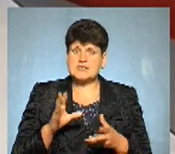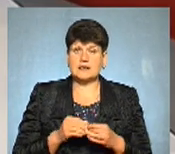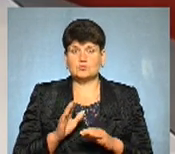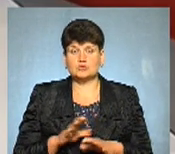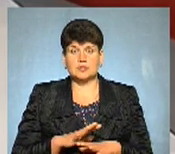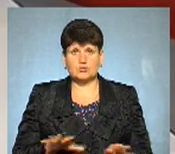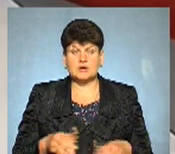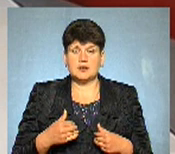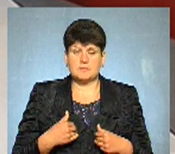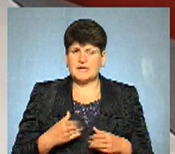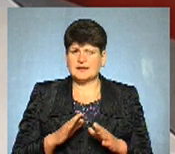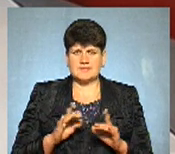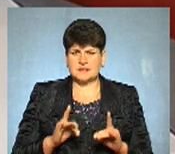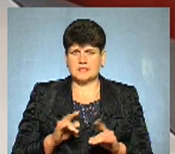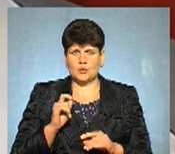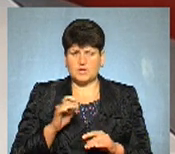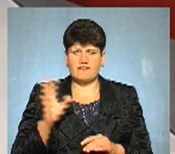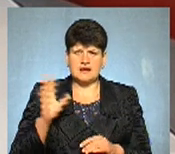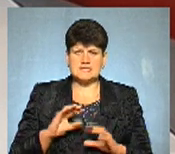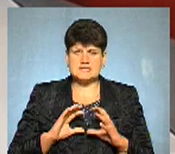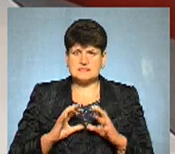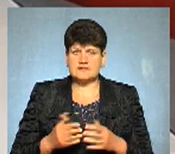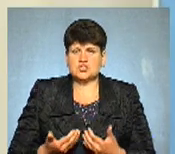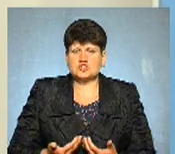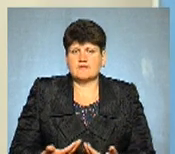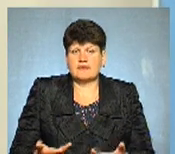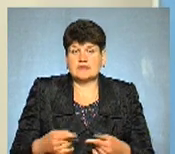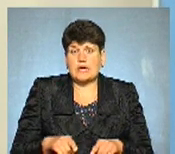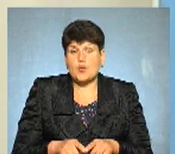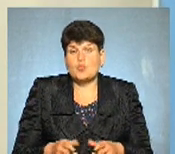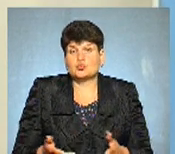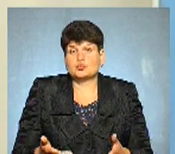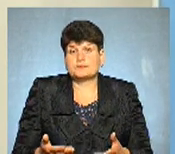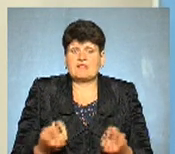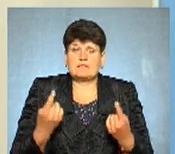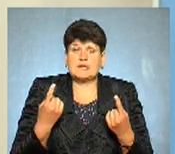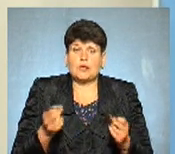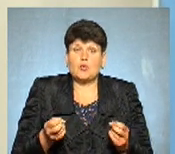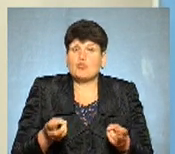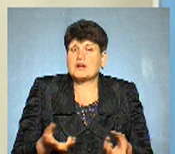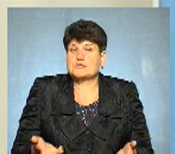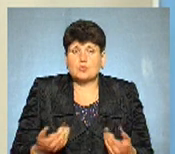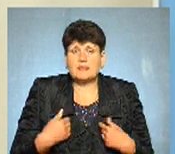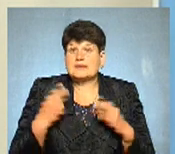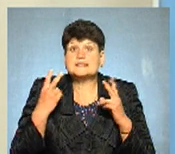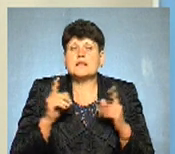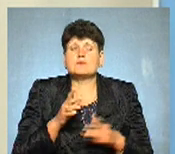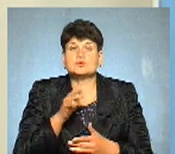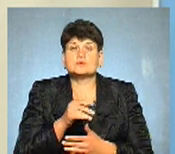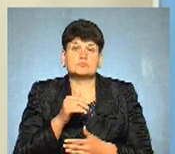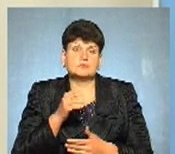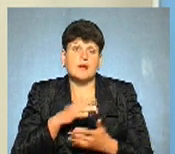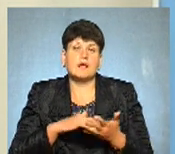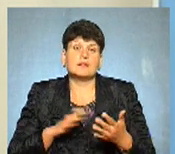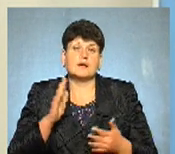ми тільки, не Тернопільщина і не тільки Україна, а весь світ живе в такому великому ризику. Ми не знаємо, що далі буде, чи